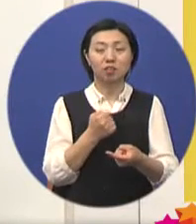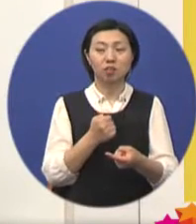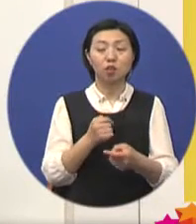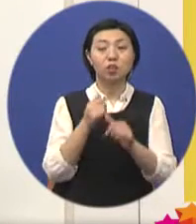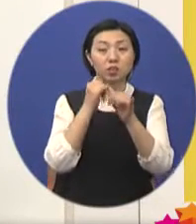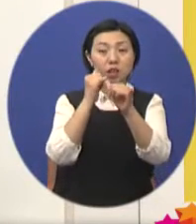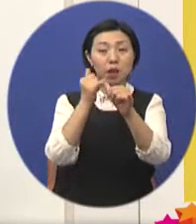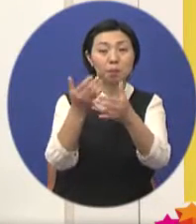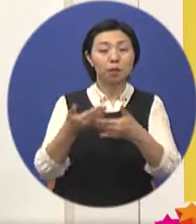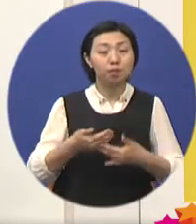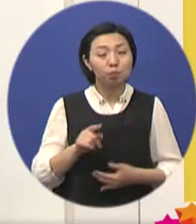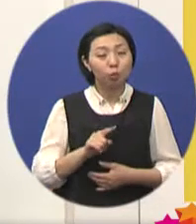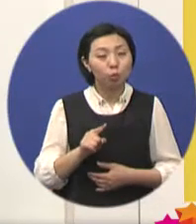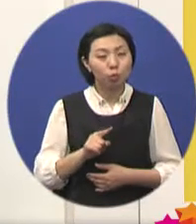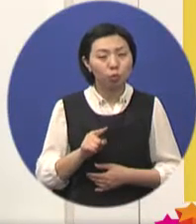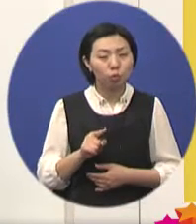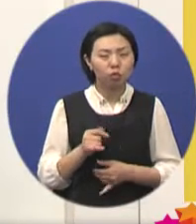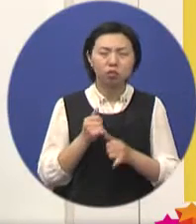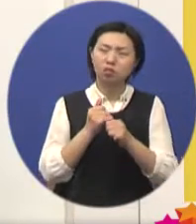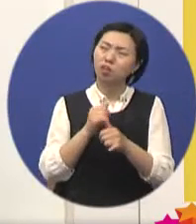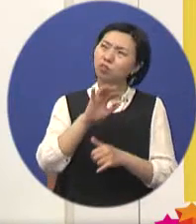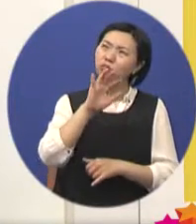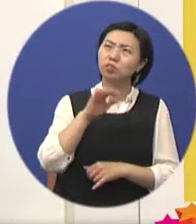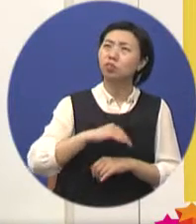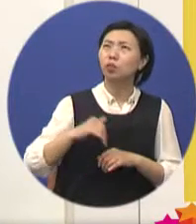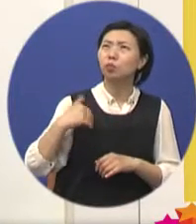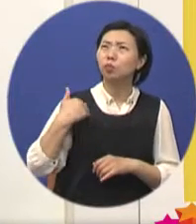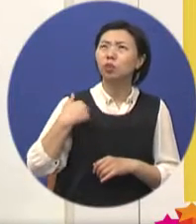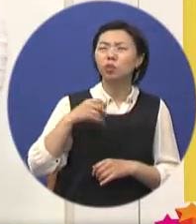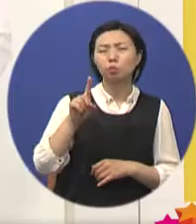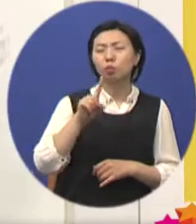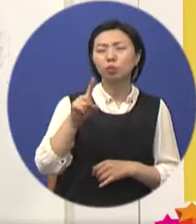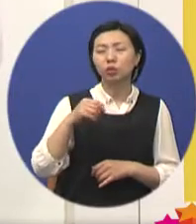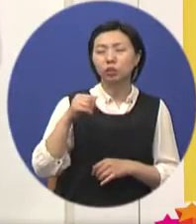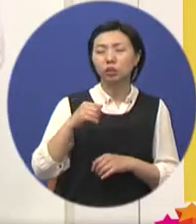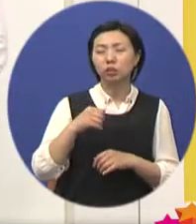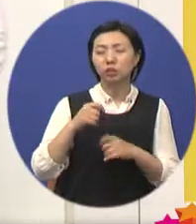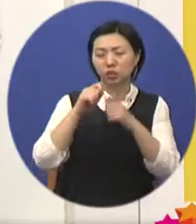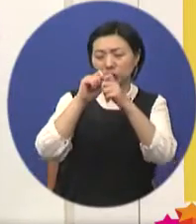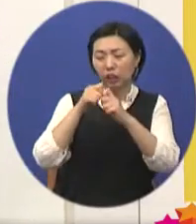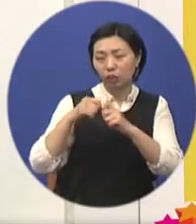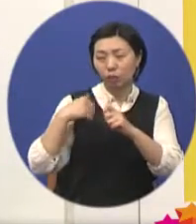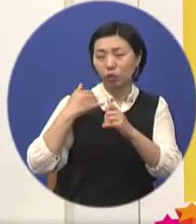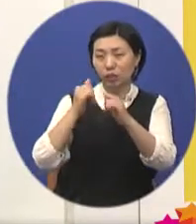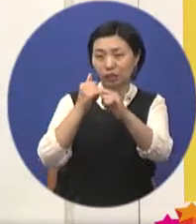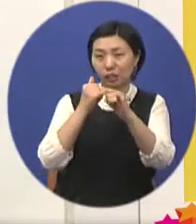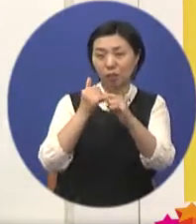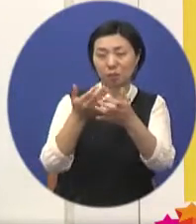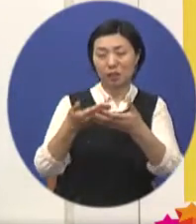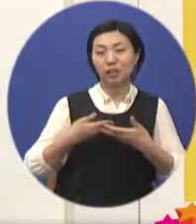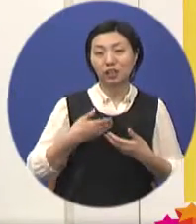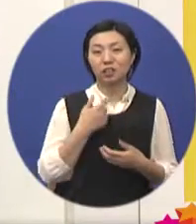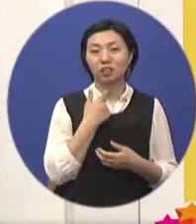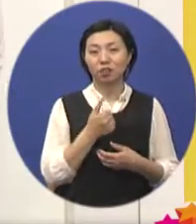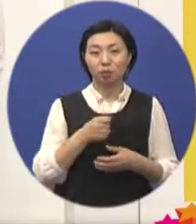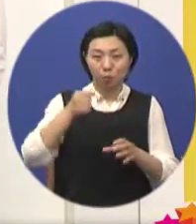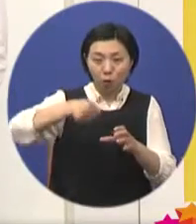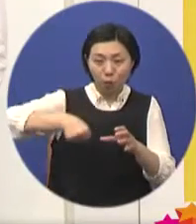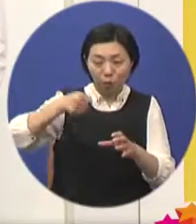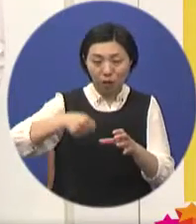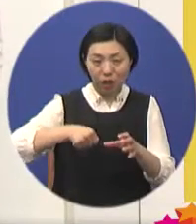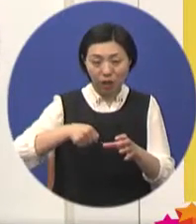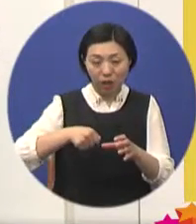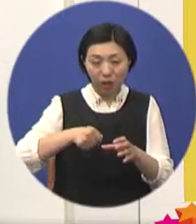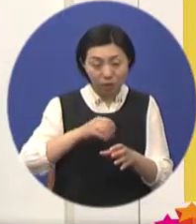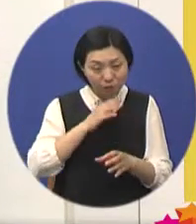뭐 탄지는 모르고 하여튼 그 면단위에서 상은 탔었어요. 네. 네. 그때 네. 당시에는 뭐 홈이나 아니면 아니에요.